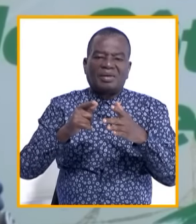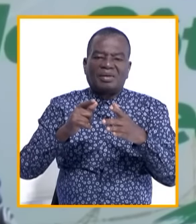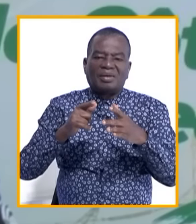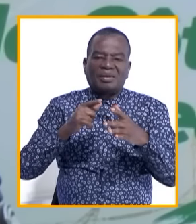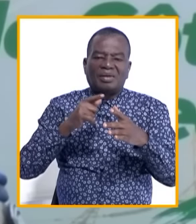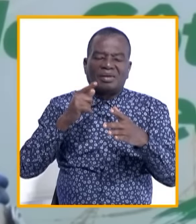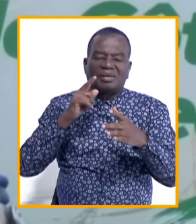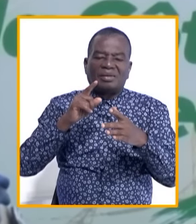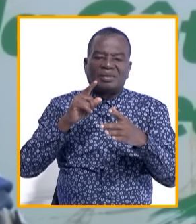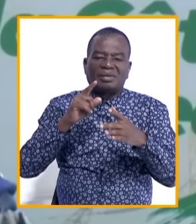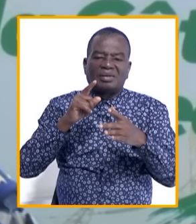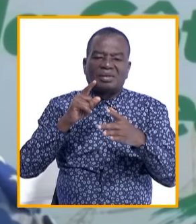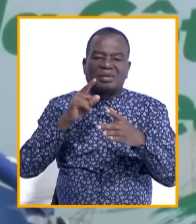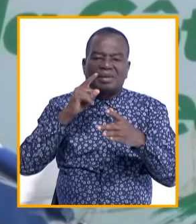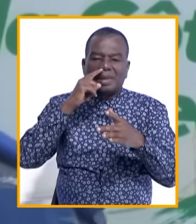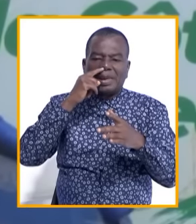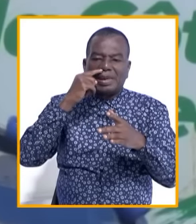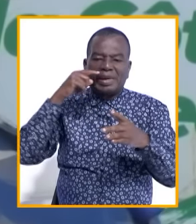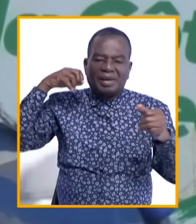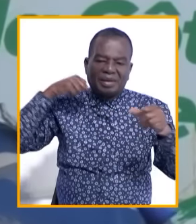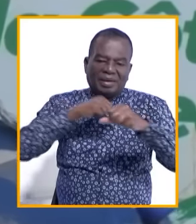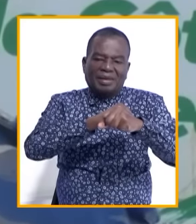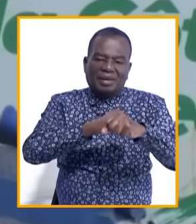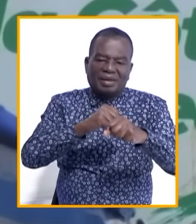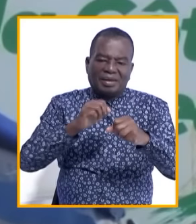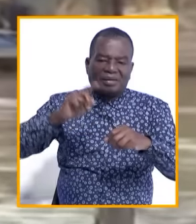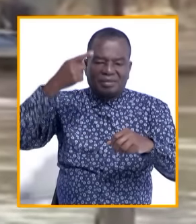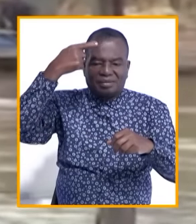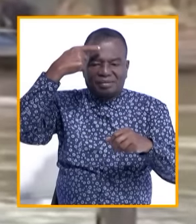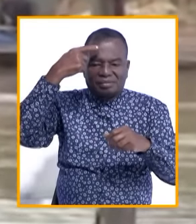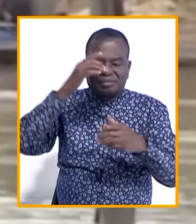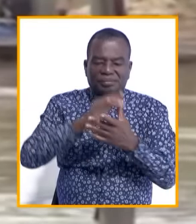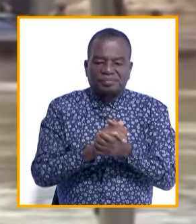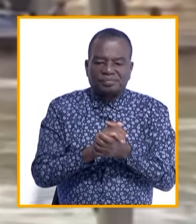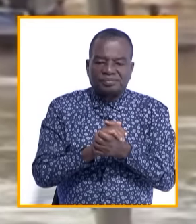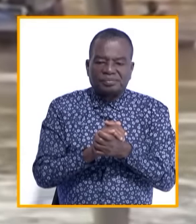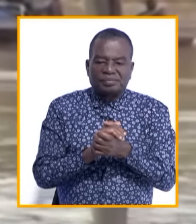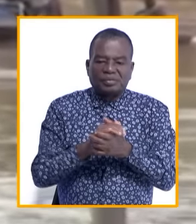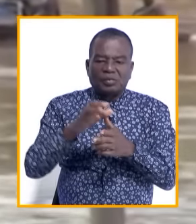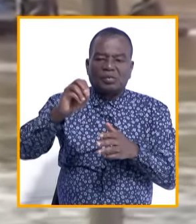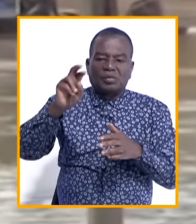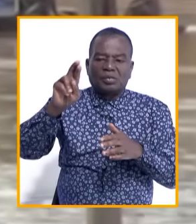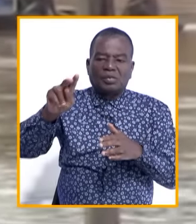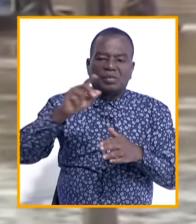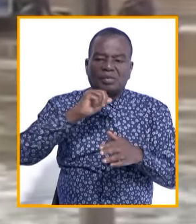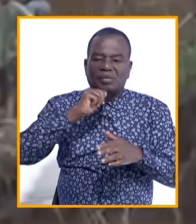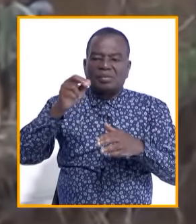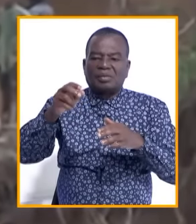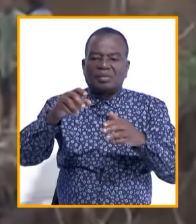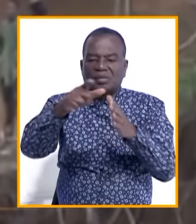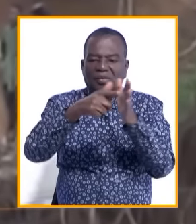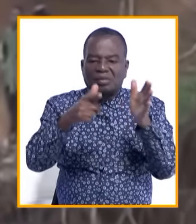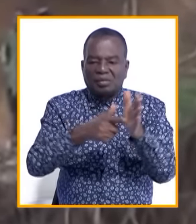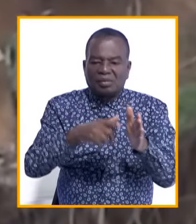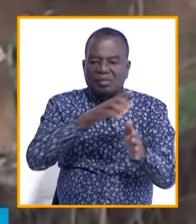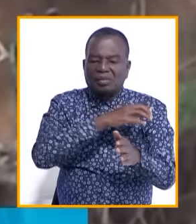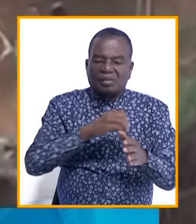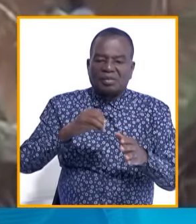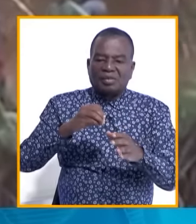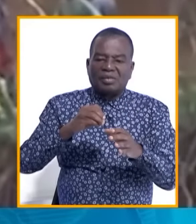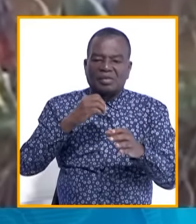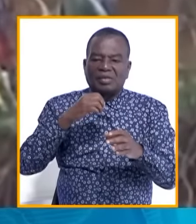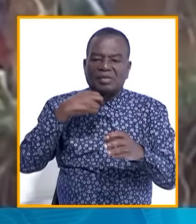pays, c'est attenter sous une certaine forme à la sécurité de l'État. L'orpaillage